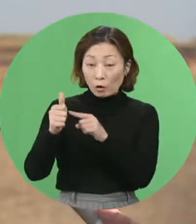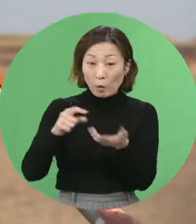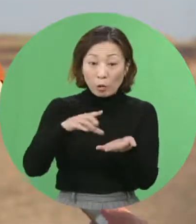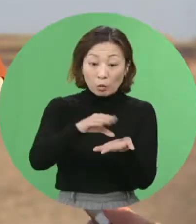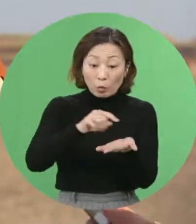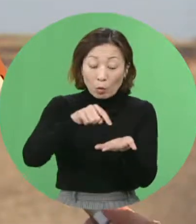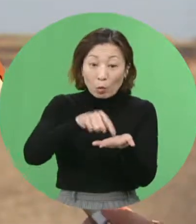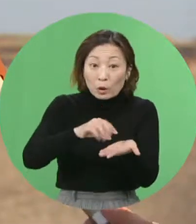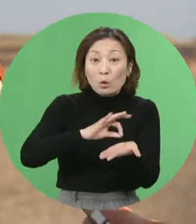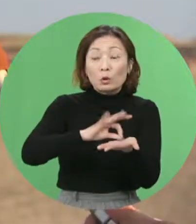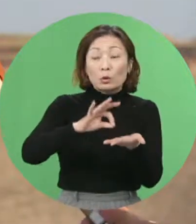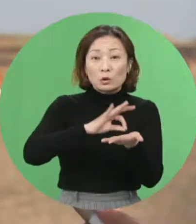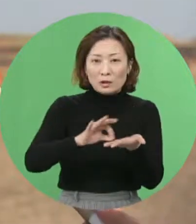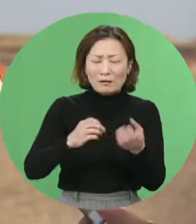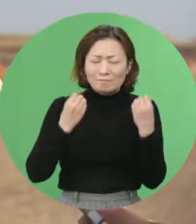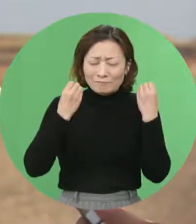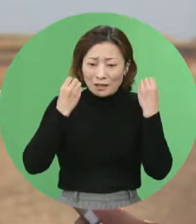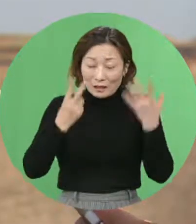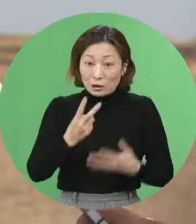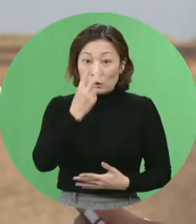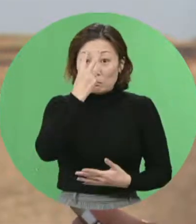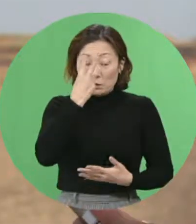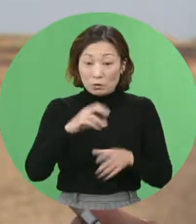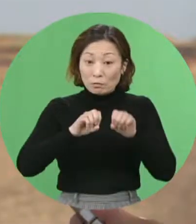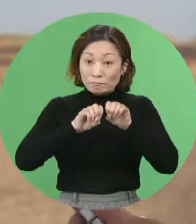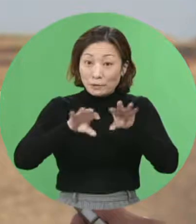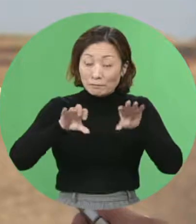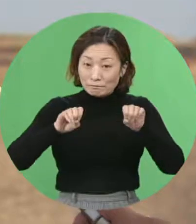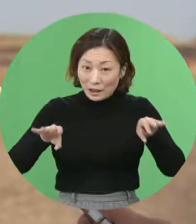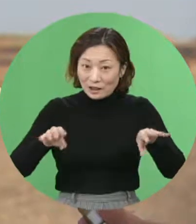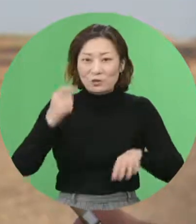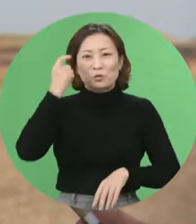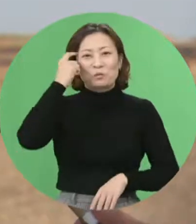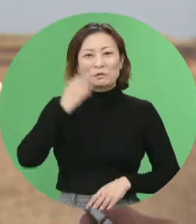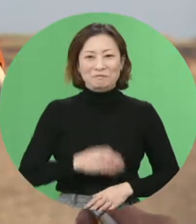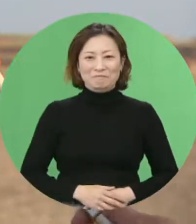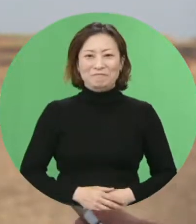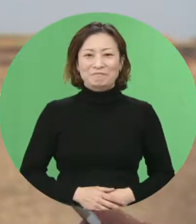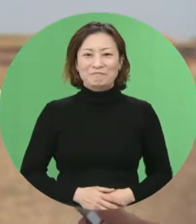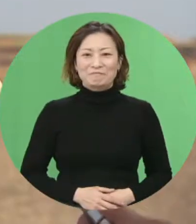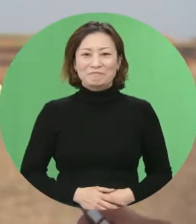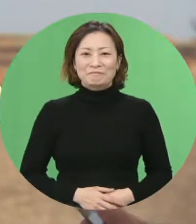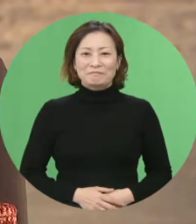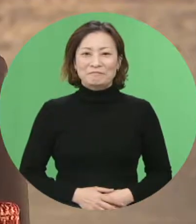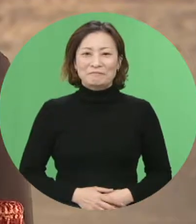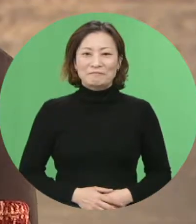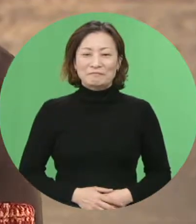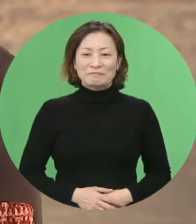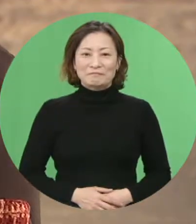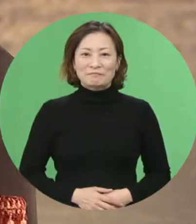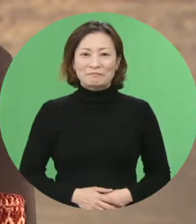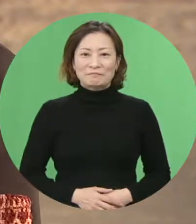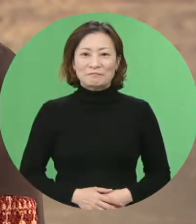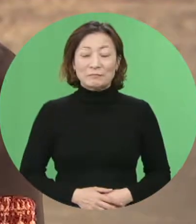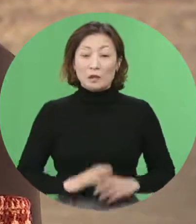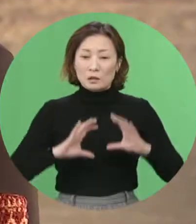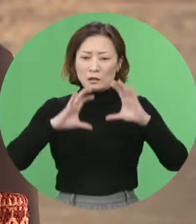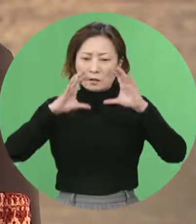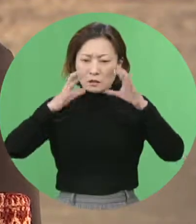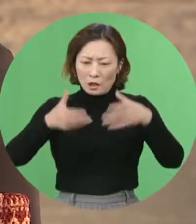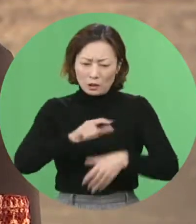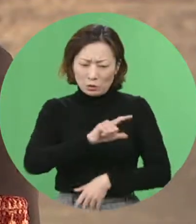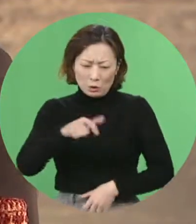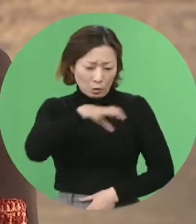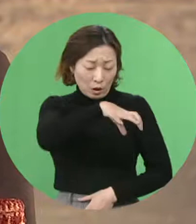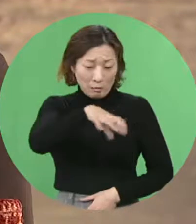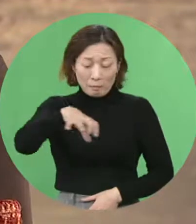しい、美術を、まあ、発信するということだと思います。 結構世界各地